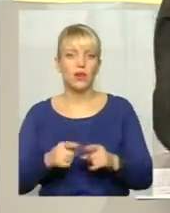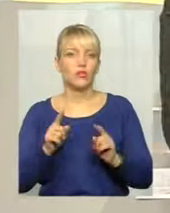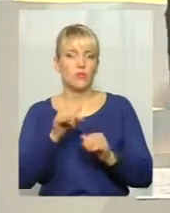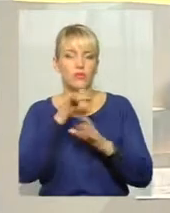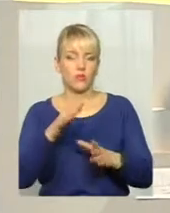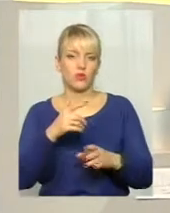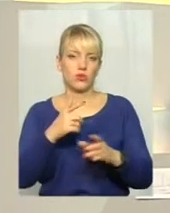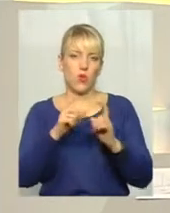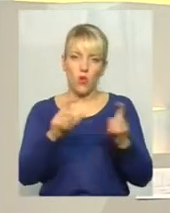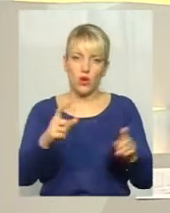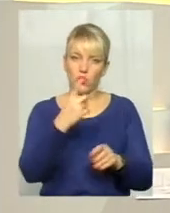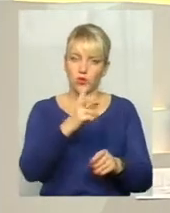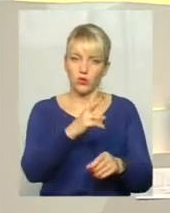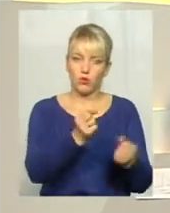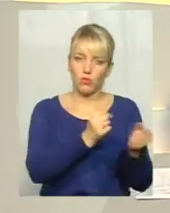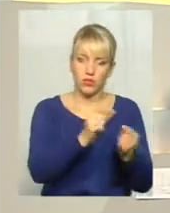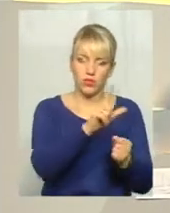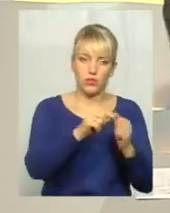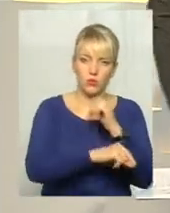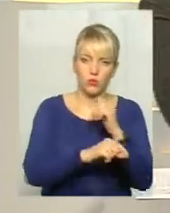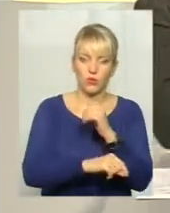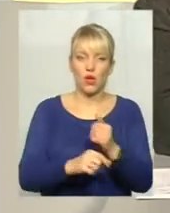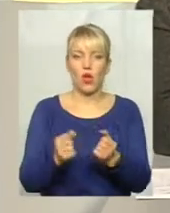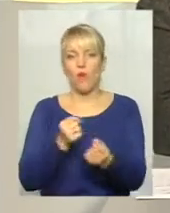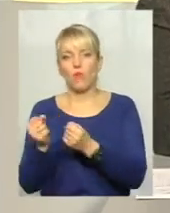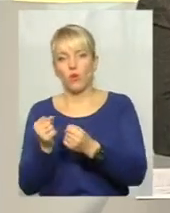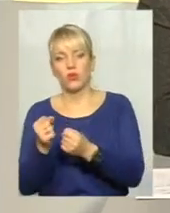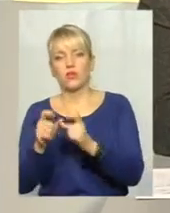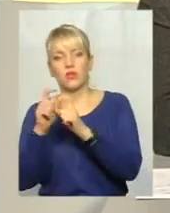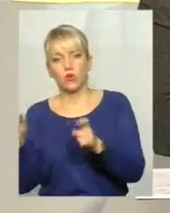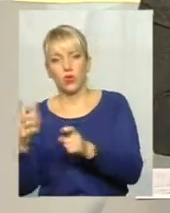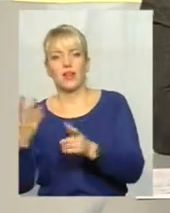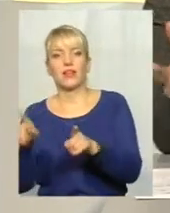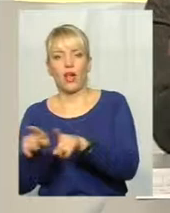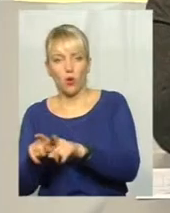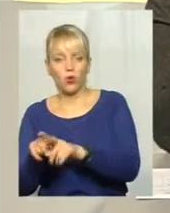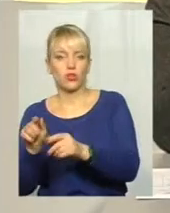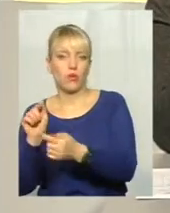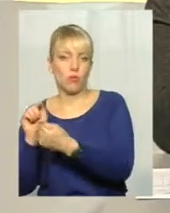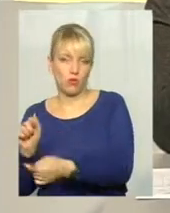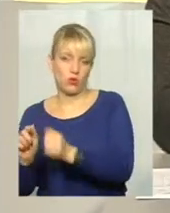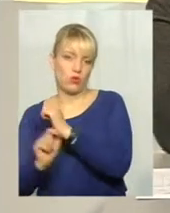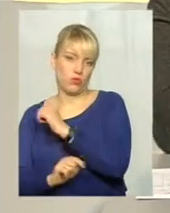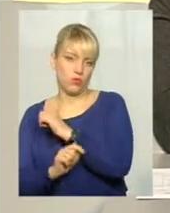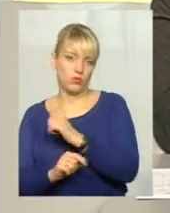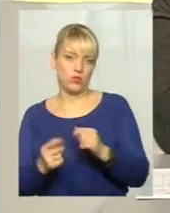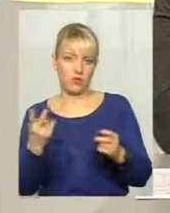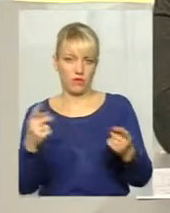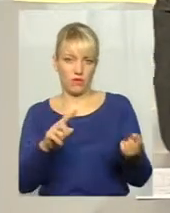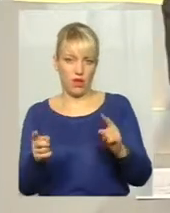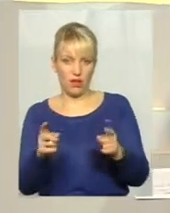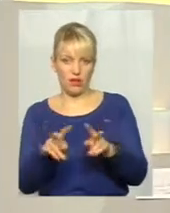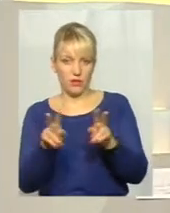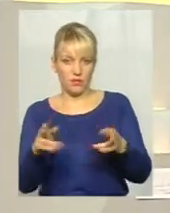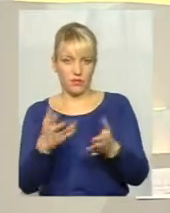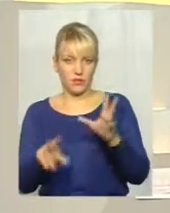можуть орган один, який бореться з корупцією, боротися з іншим органом, який бореться з корупцією. Тобто два антикорупційних органи там, хоча